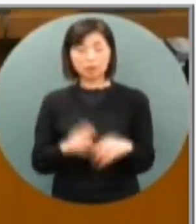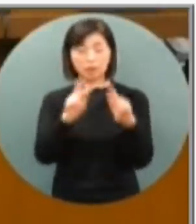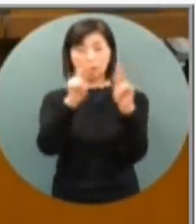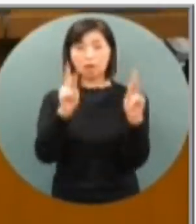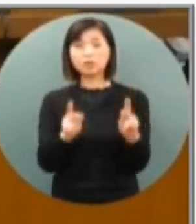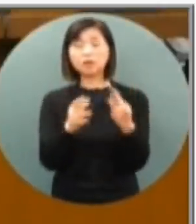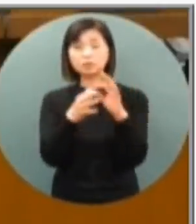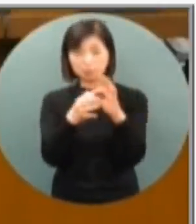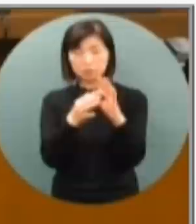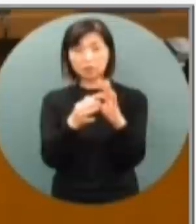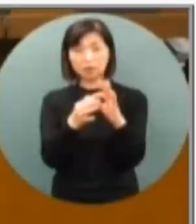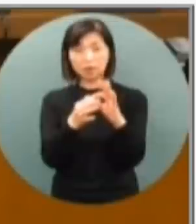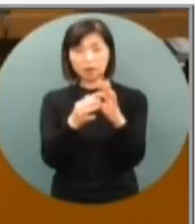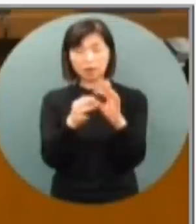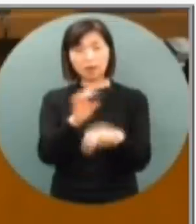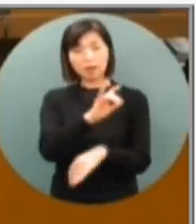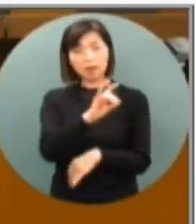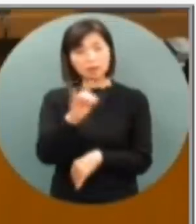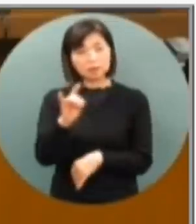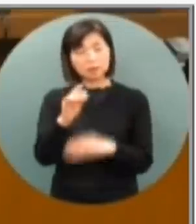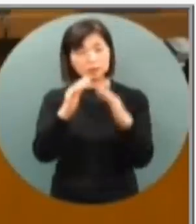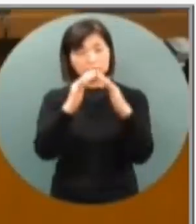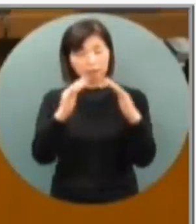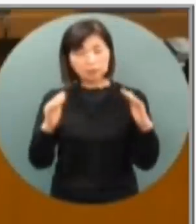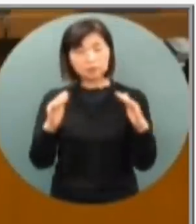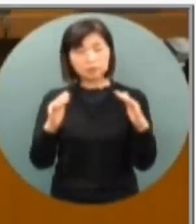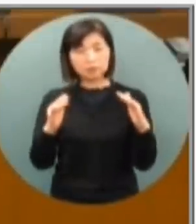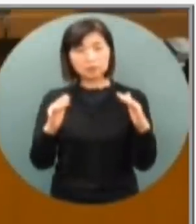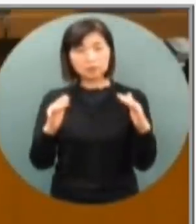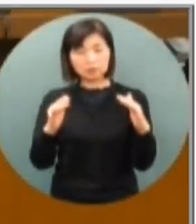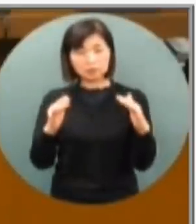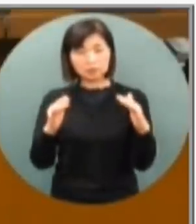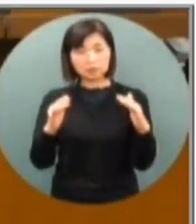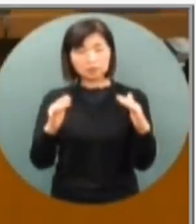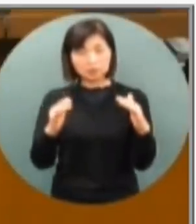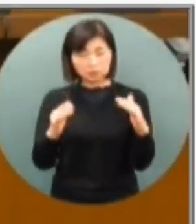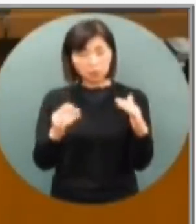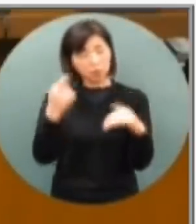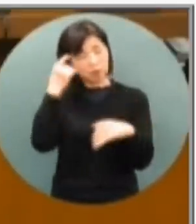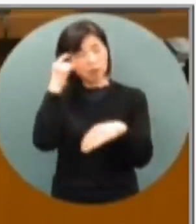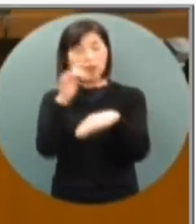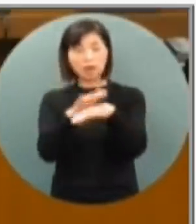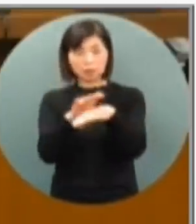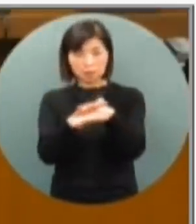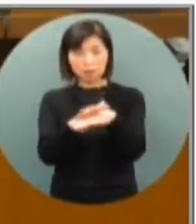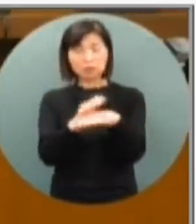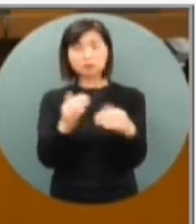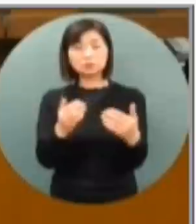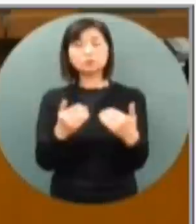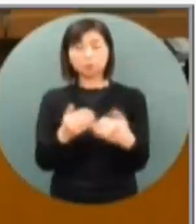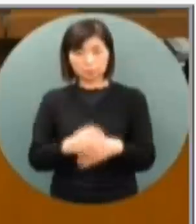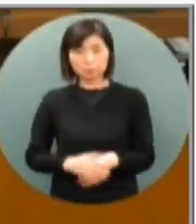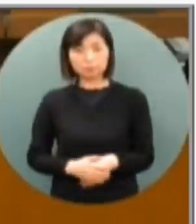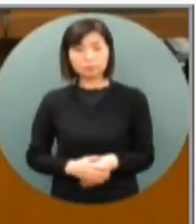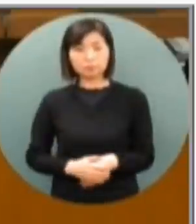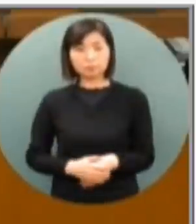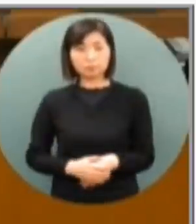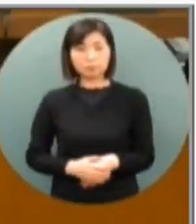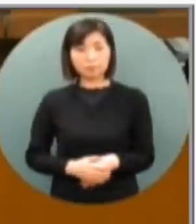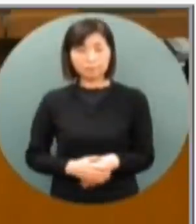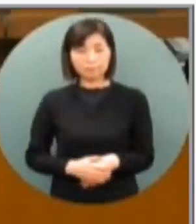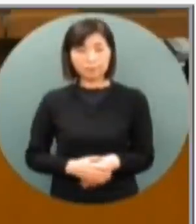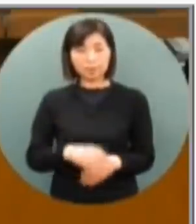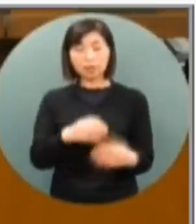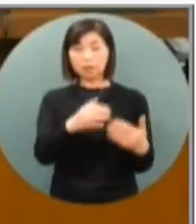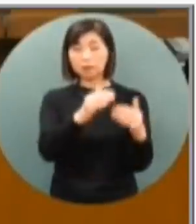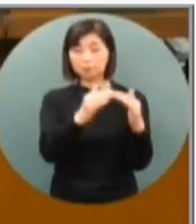センサスを得ないと条例というのはできませんので、各界の考え方などもありましょうから、まあ、過去いろい